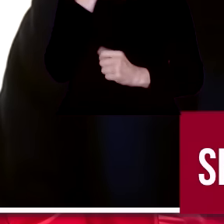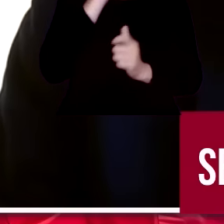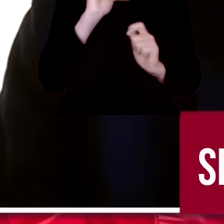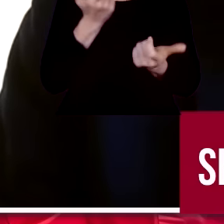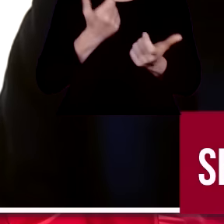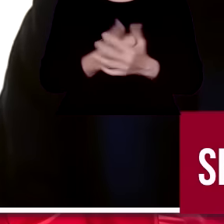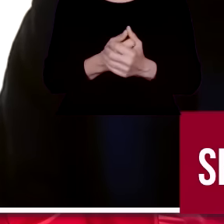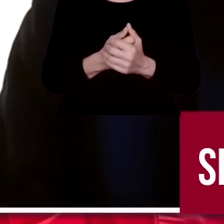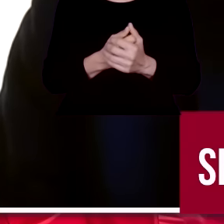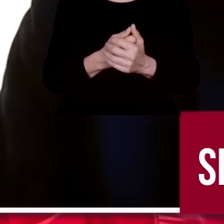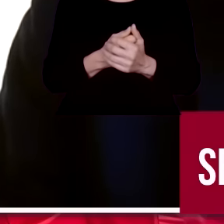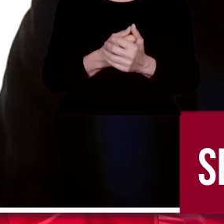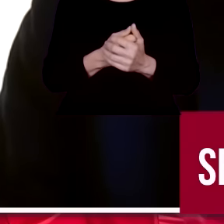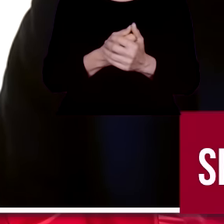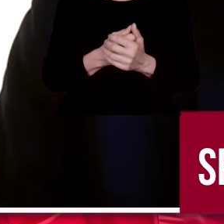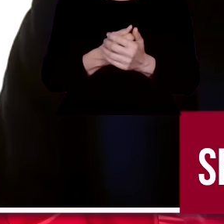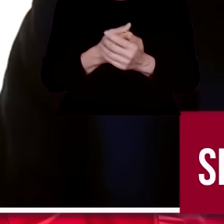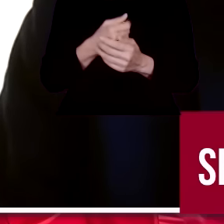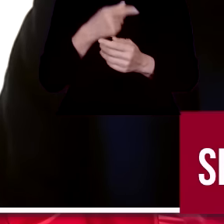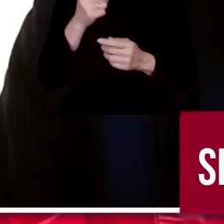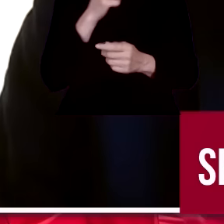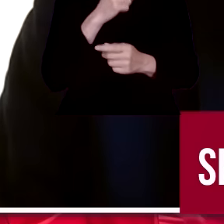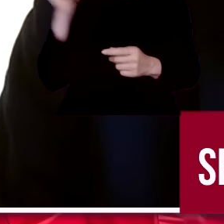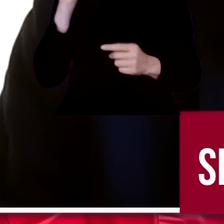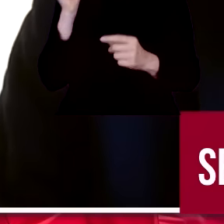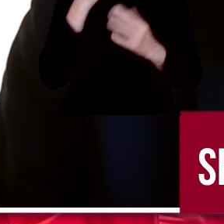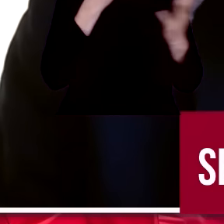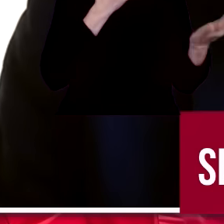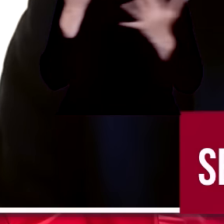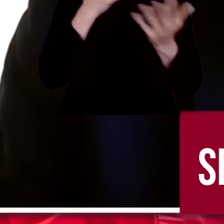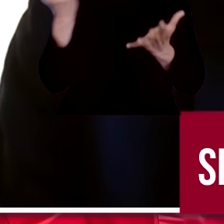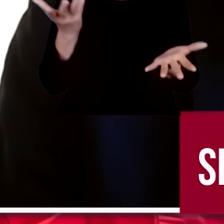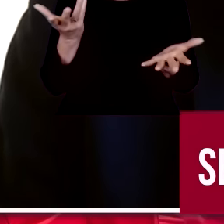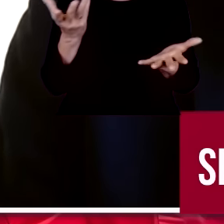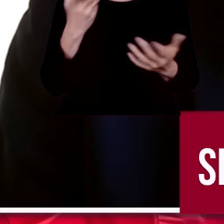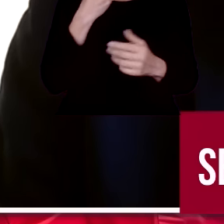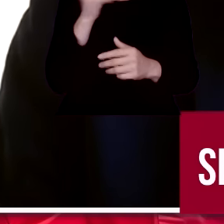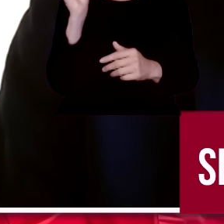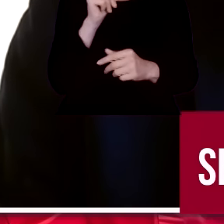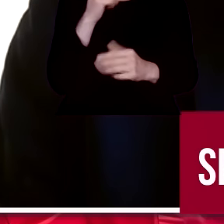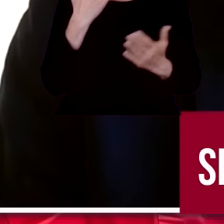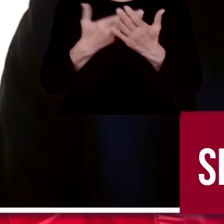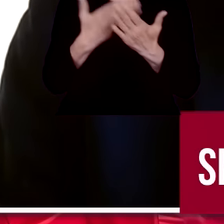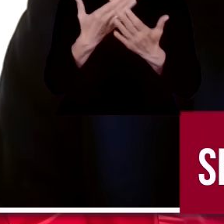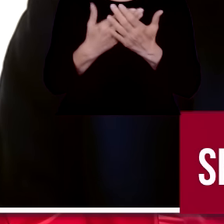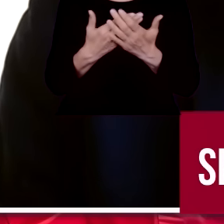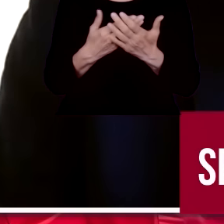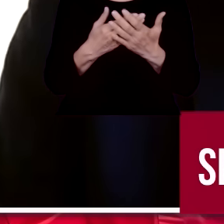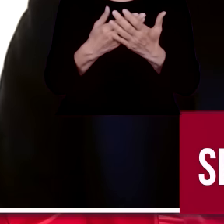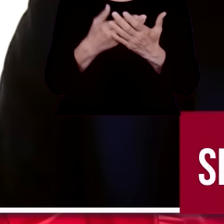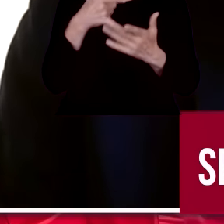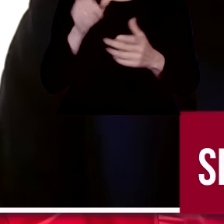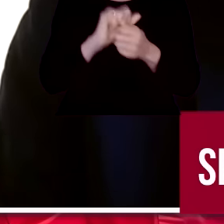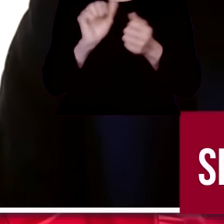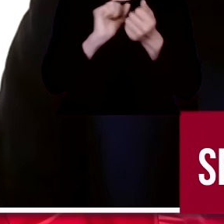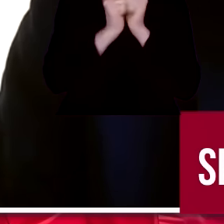Właśnie nieprzypadkowy moment tej kumulacji pożarów mówi o pożarze weekendowym to jest moment gdy dochodzi do zmiany